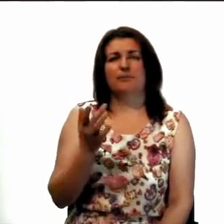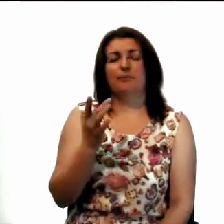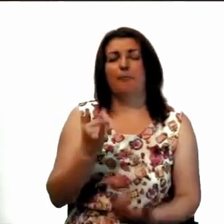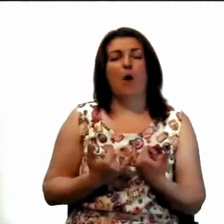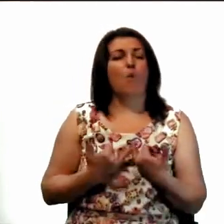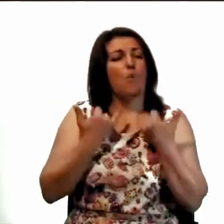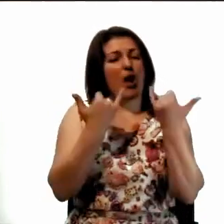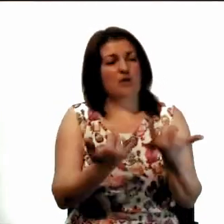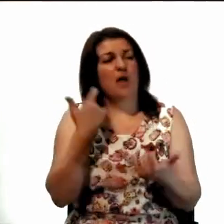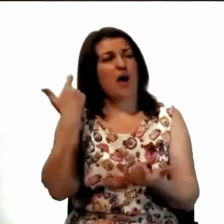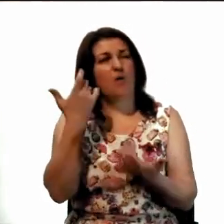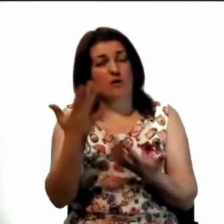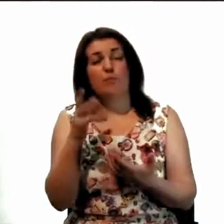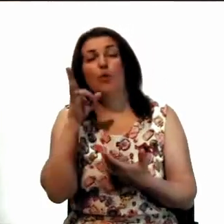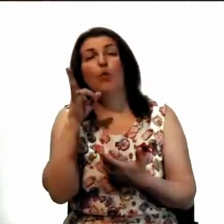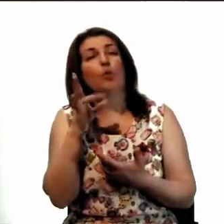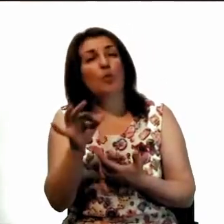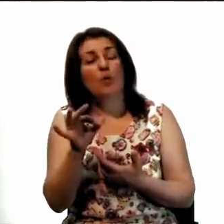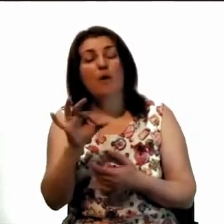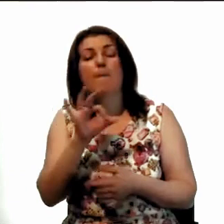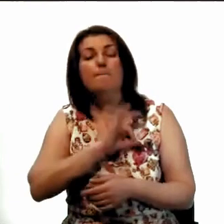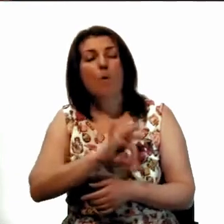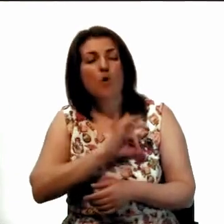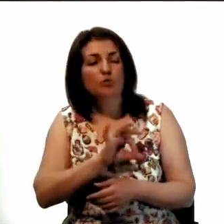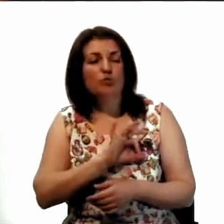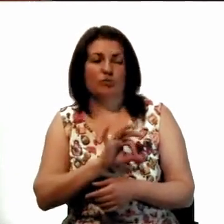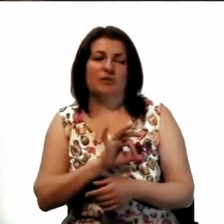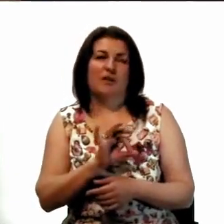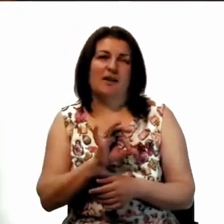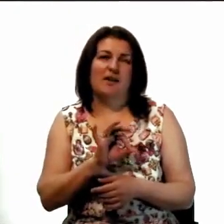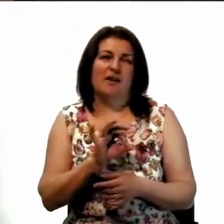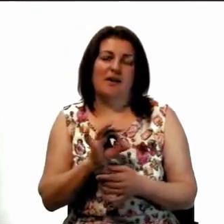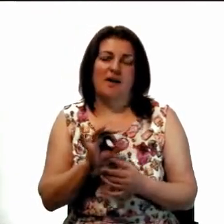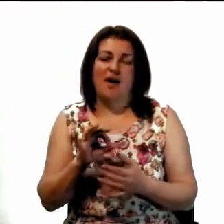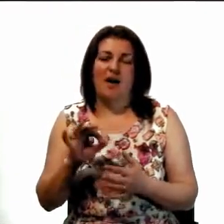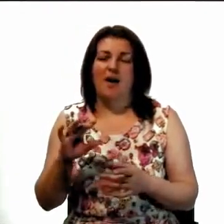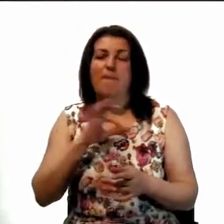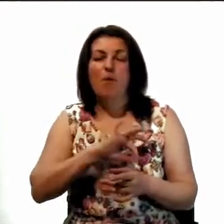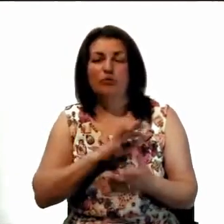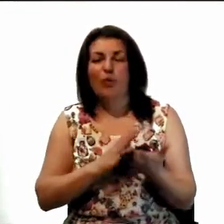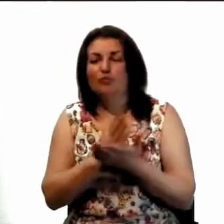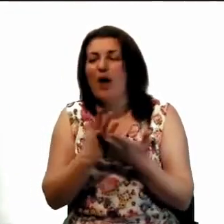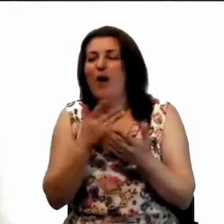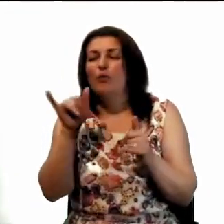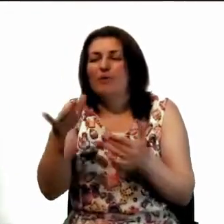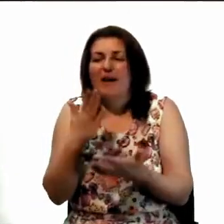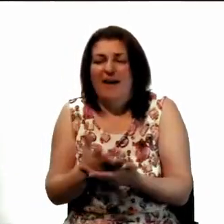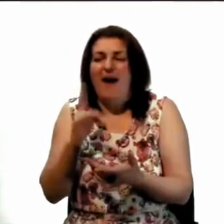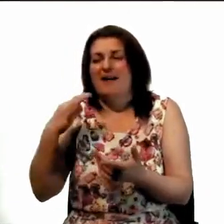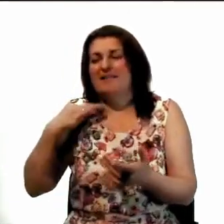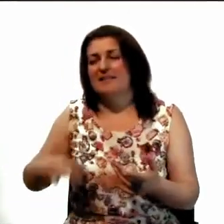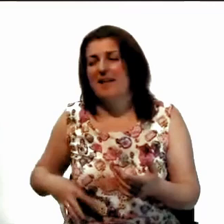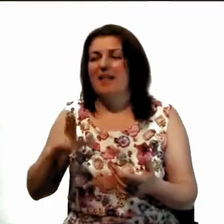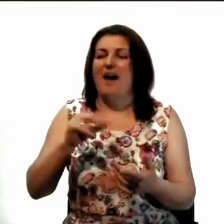Угождай Господу, но пользуйся привилегиями, которые у тебя есть как сын, как дочь